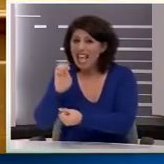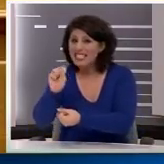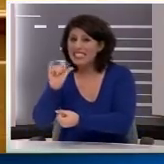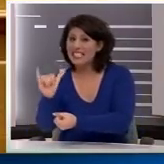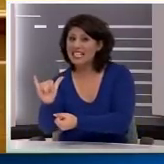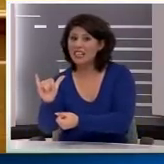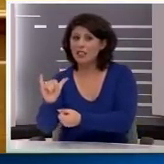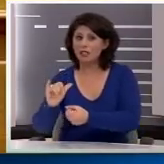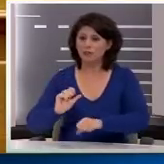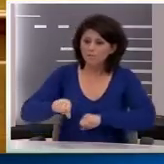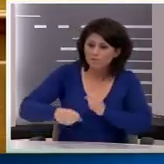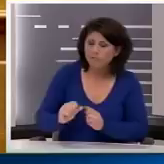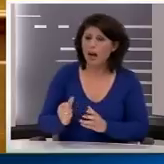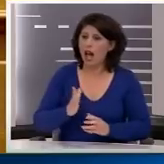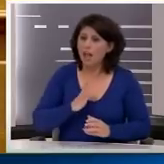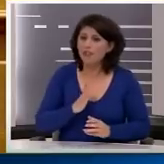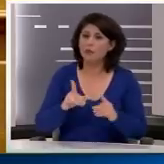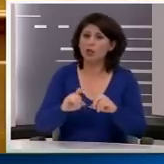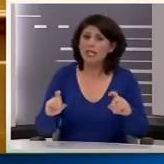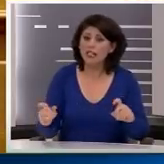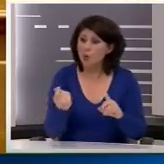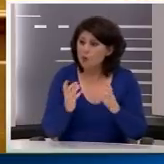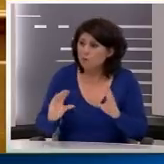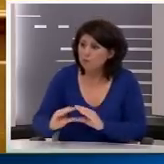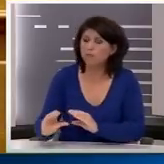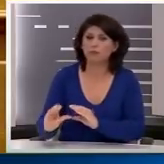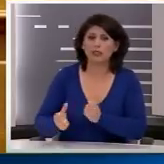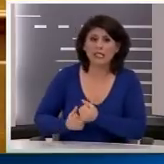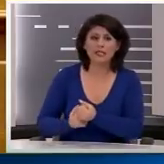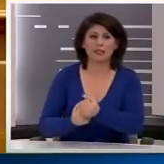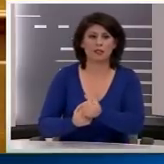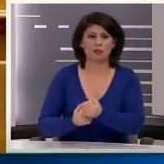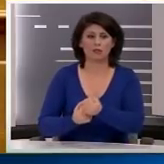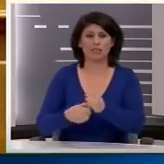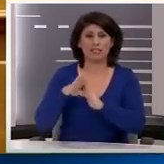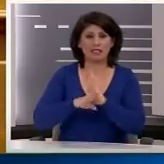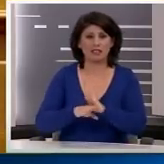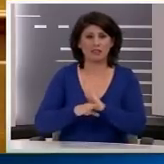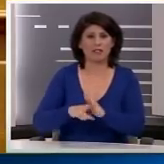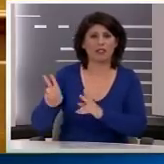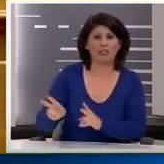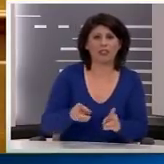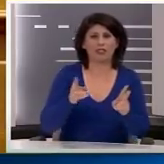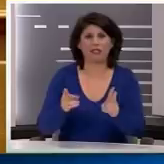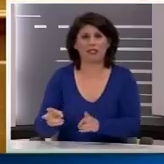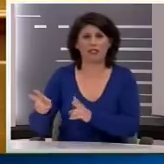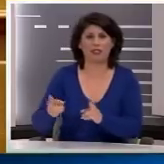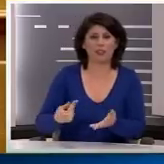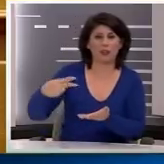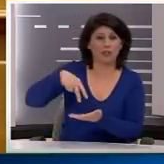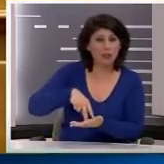Να κινητοποιήσουμε πόρους, ανθρώπινους και υλικούς. Να στηρίξουμε ένα σύστημα που παράπε και το οποίο κρατήθηκε